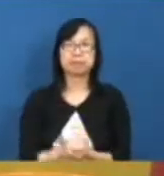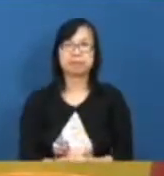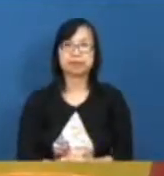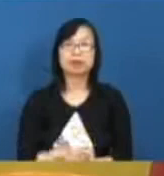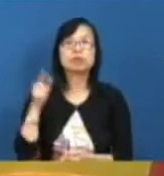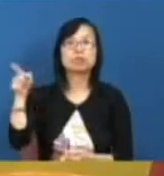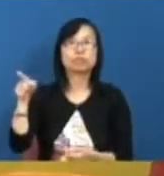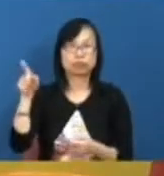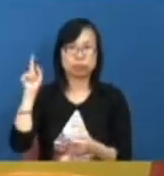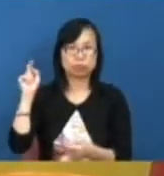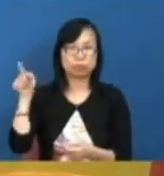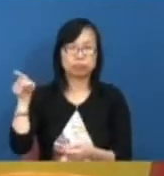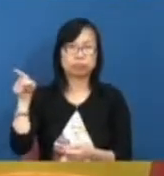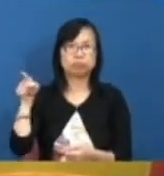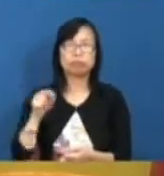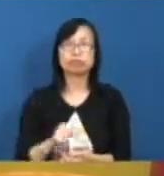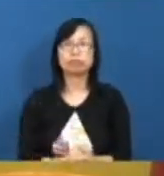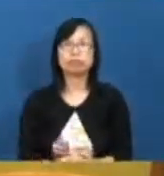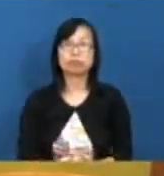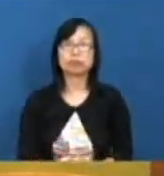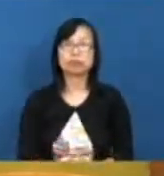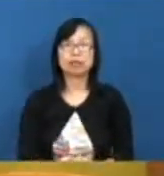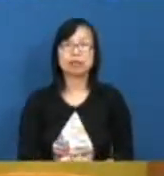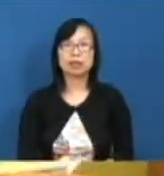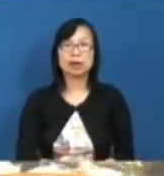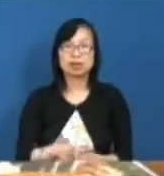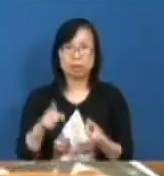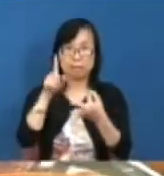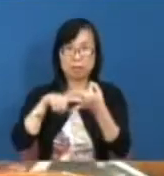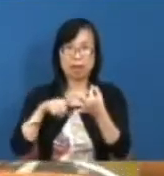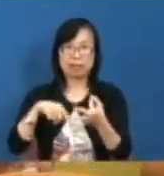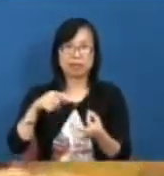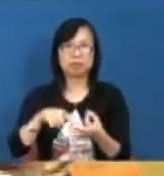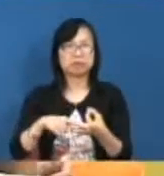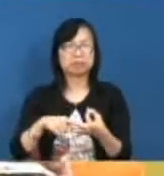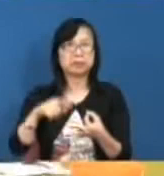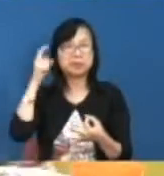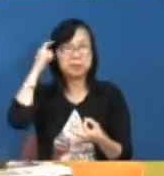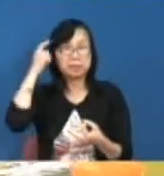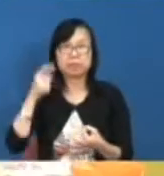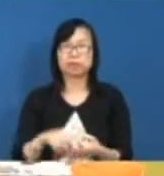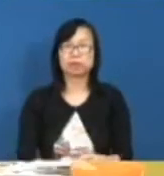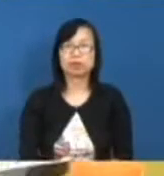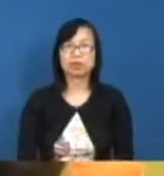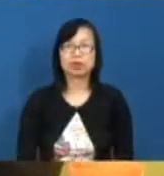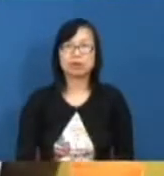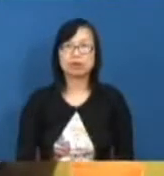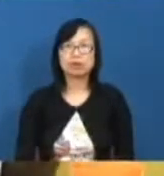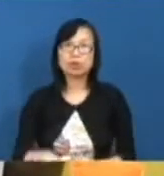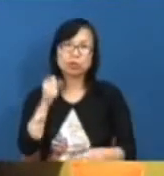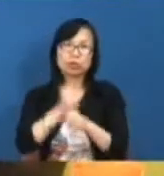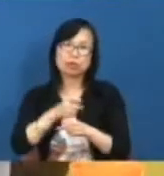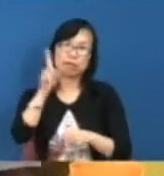呢位都係嚇。咁我亦都連佢名都知，一位叫陳軒洲先生。咁佢個陳軒洲做乜嘢嘅